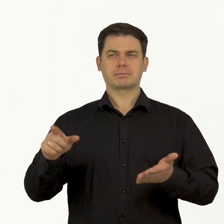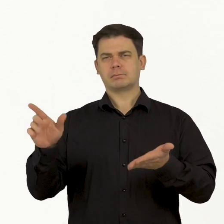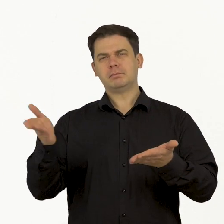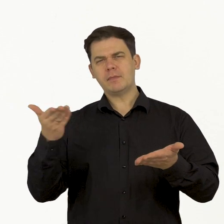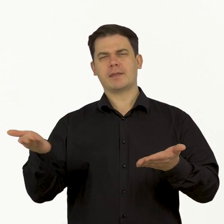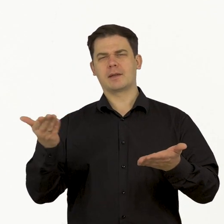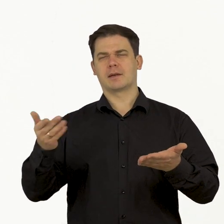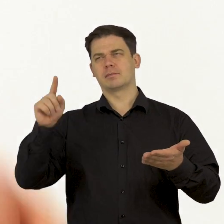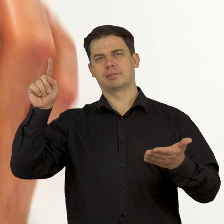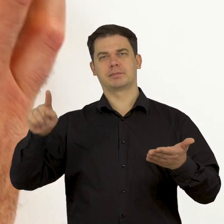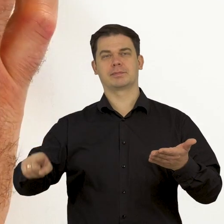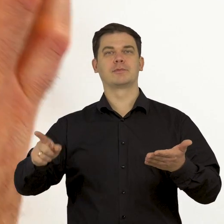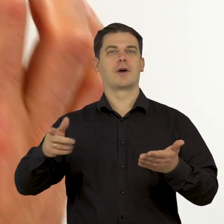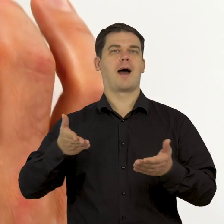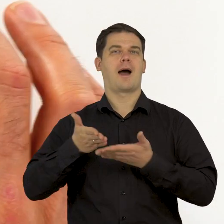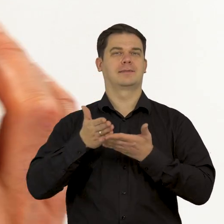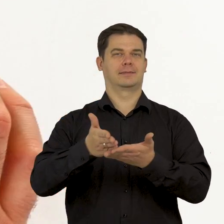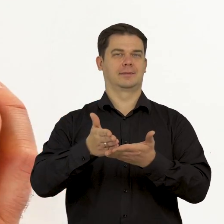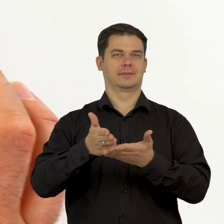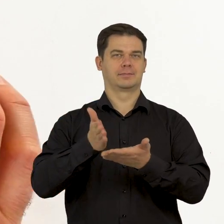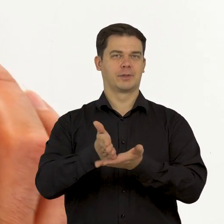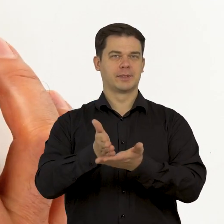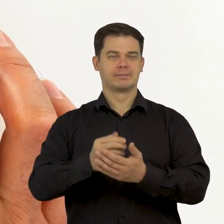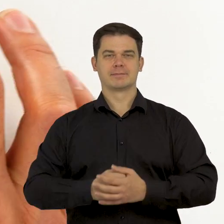Przechodzimy przez kolejne kroki asystenta konfiguracji.